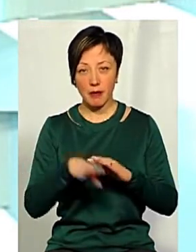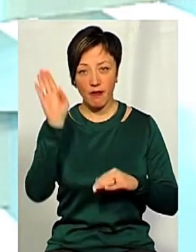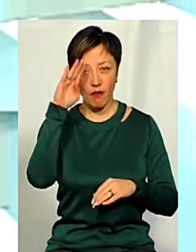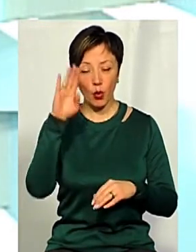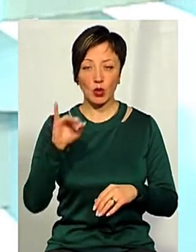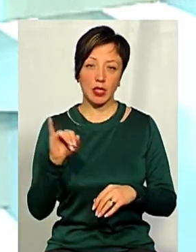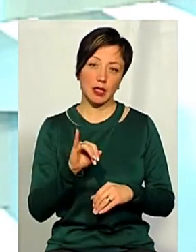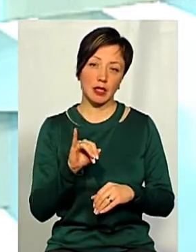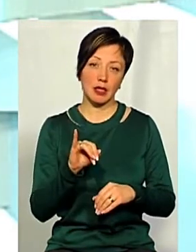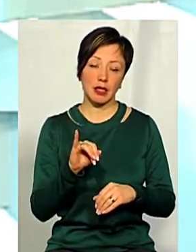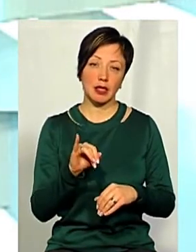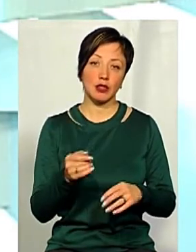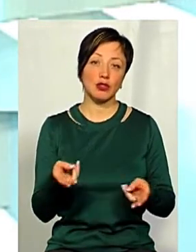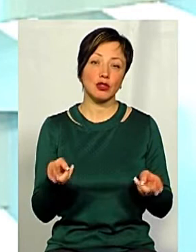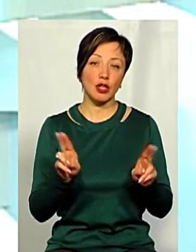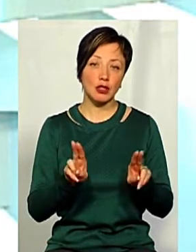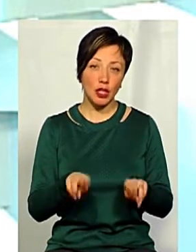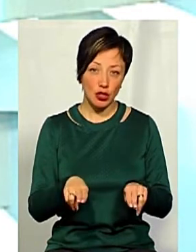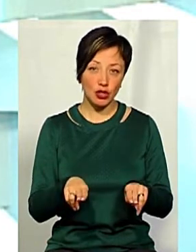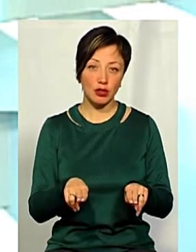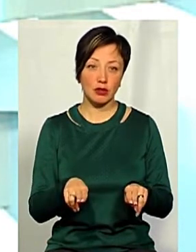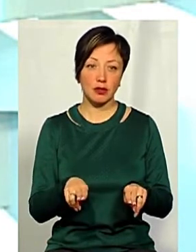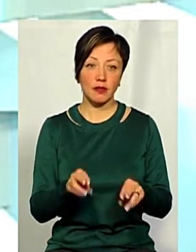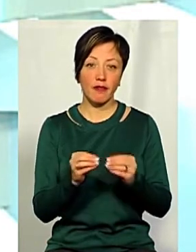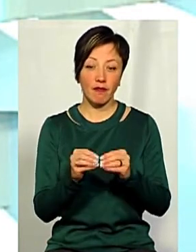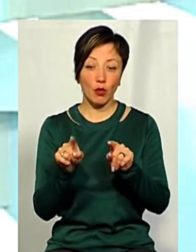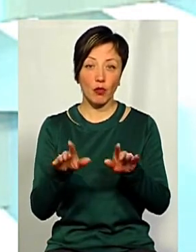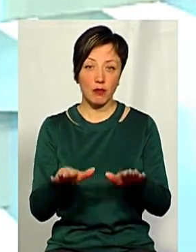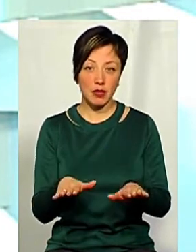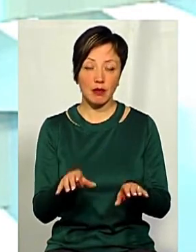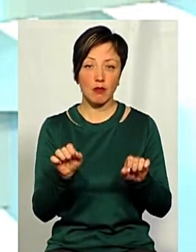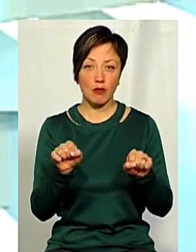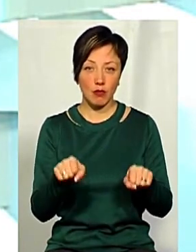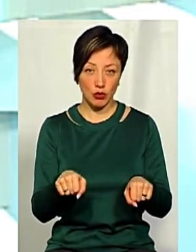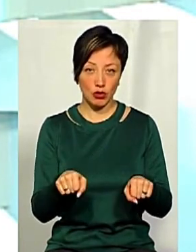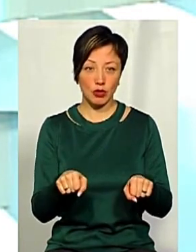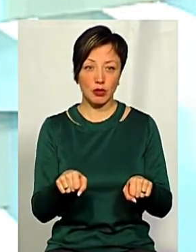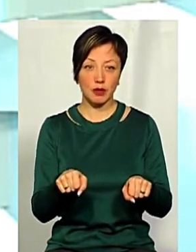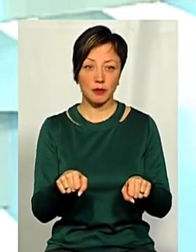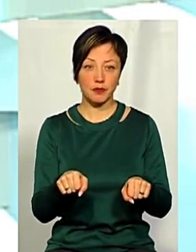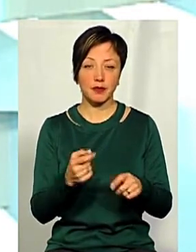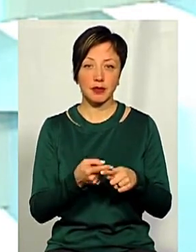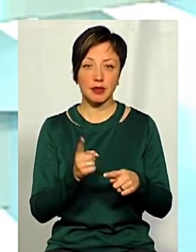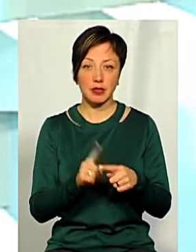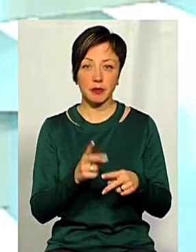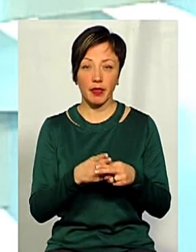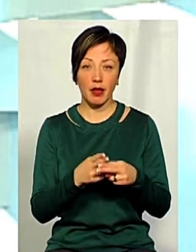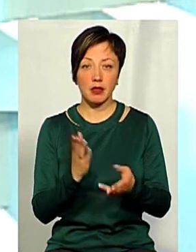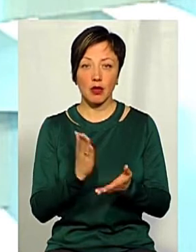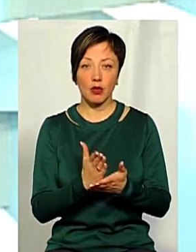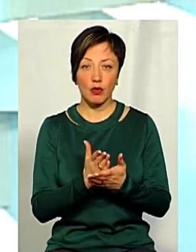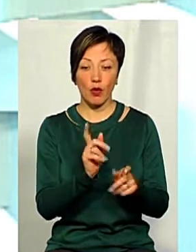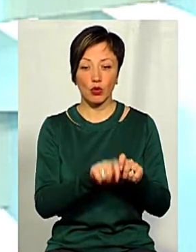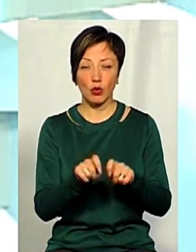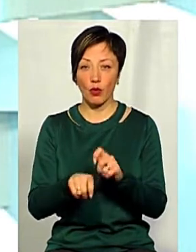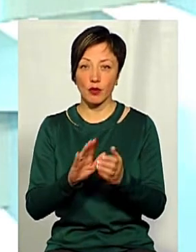і, зрештою, залишилось там в тому місці, де воно може, де ці важкі метали знаходяться в